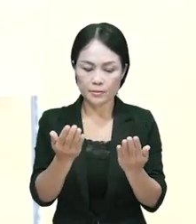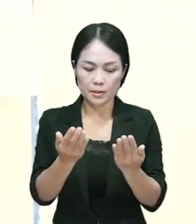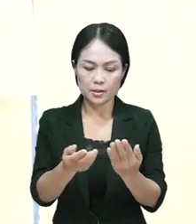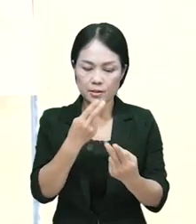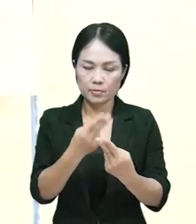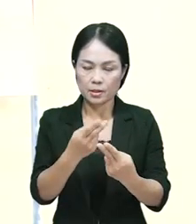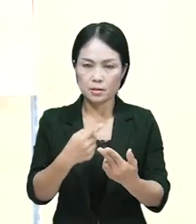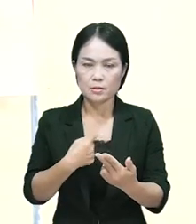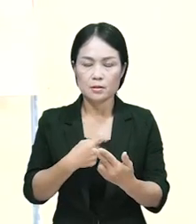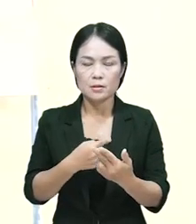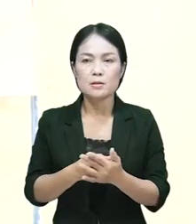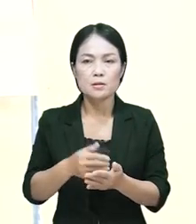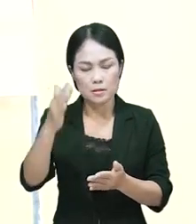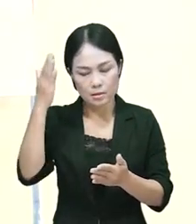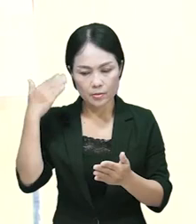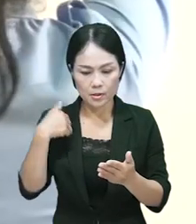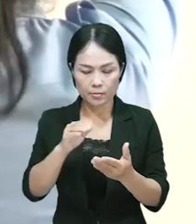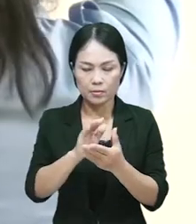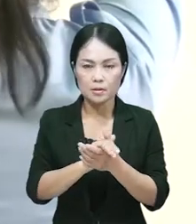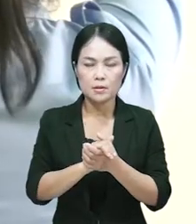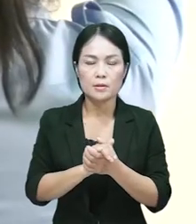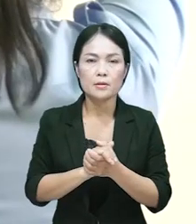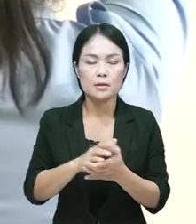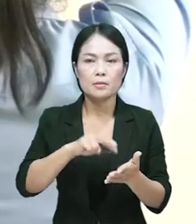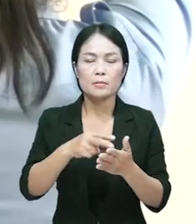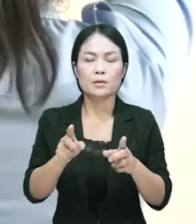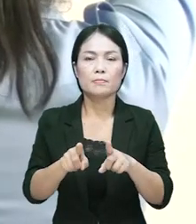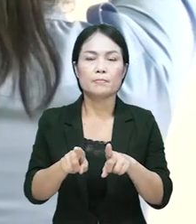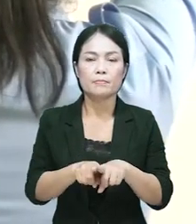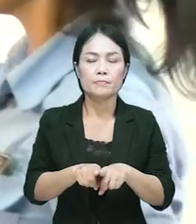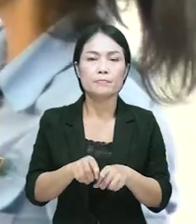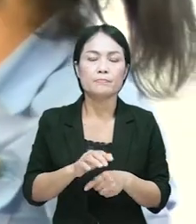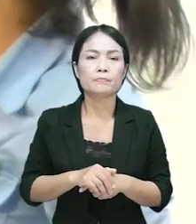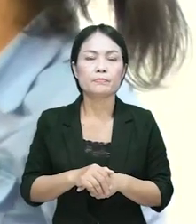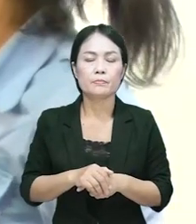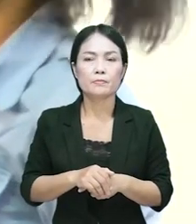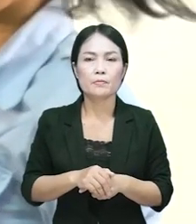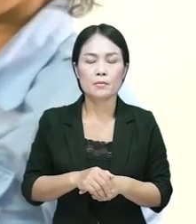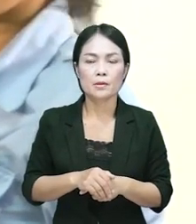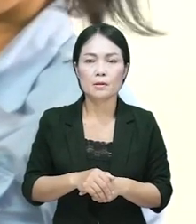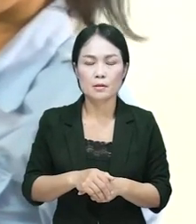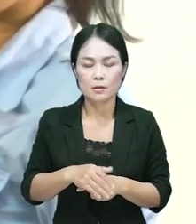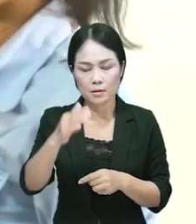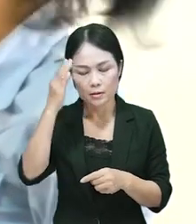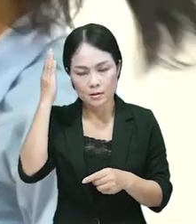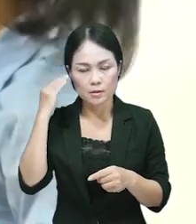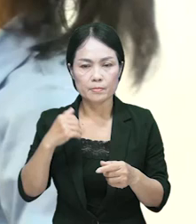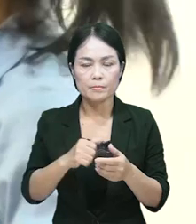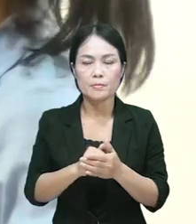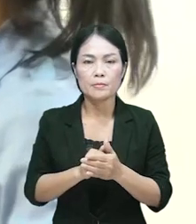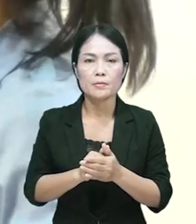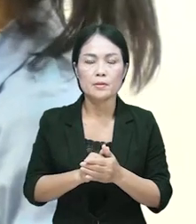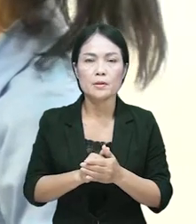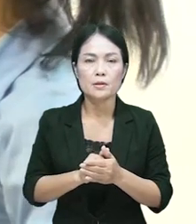ណាអញ្ចឹងប្រពន្ធគឺយើងមានពាក្យដែលមានន័យដូចគ្នាដូចជាភរិយាម